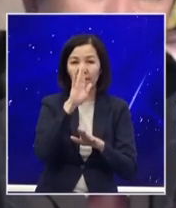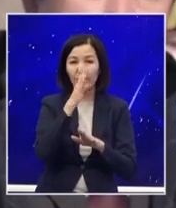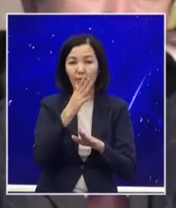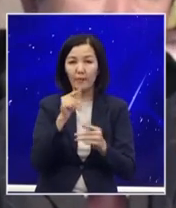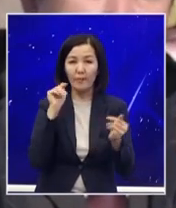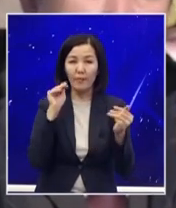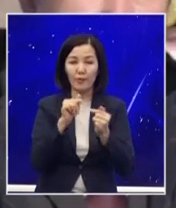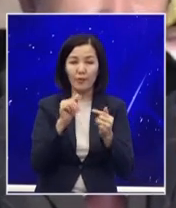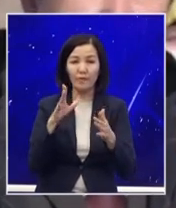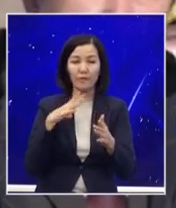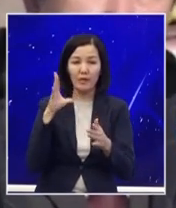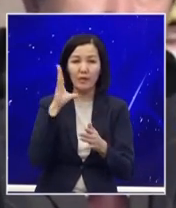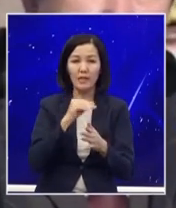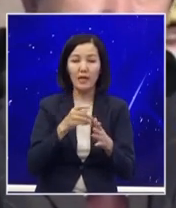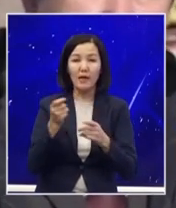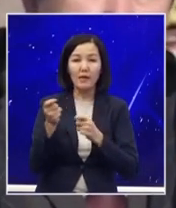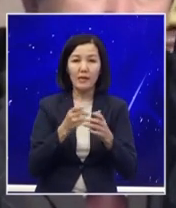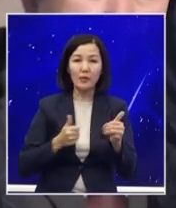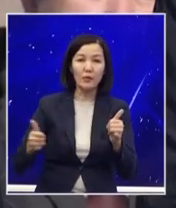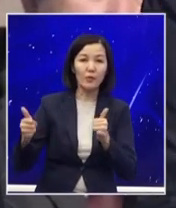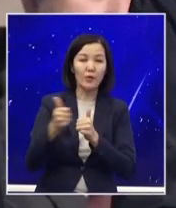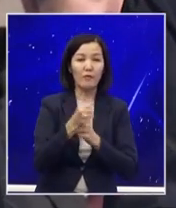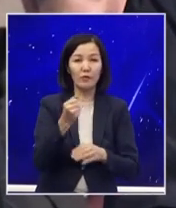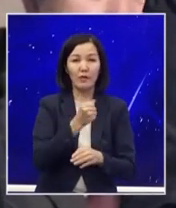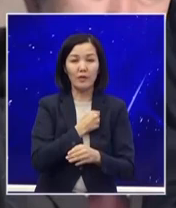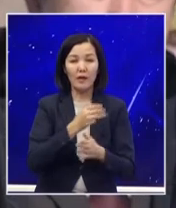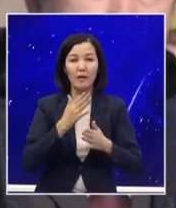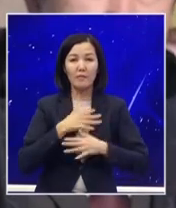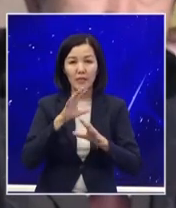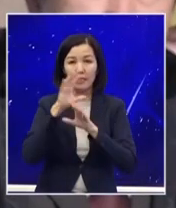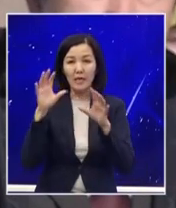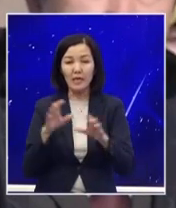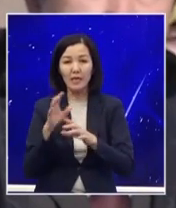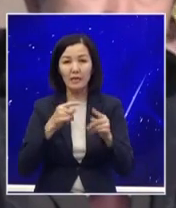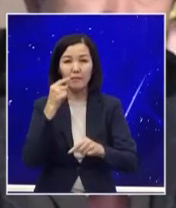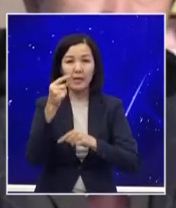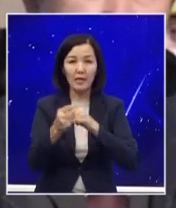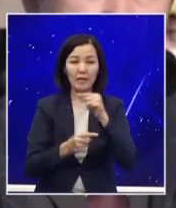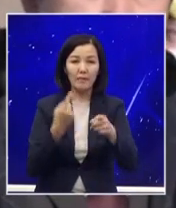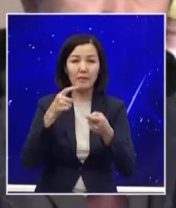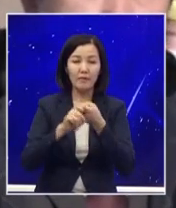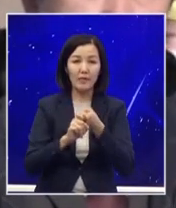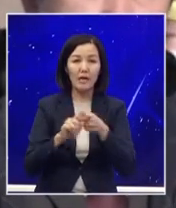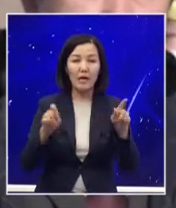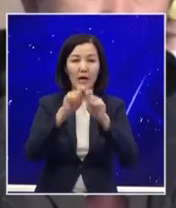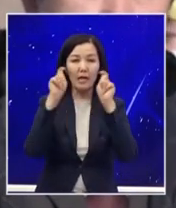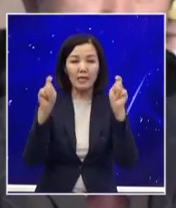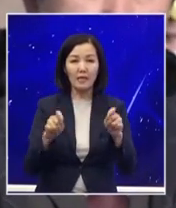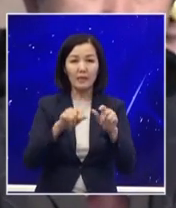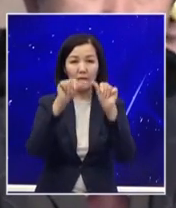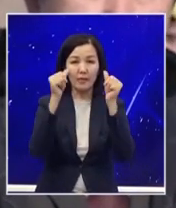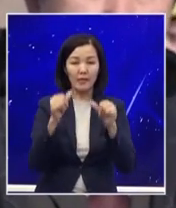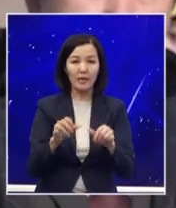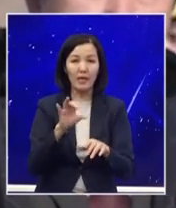полон выдающихся личностей, которые навсегда останутся в памяти народа. Мы сохраняем преемственность поколений. Открытие этого памятника реализуется в рамках